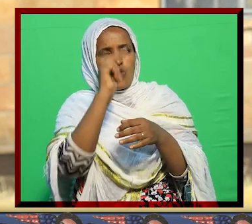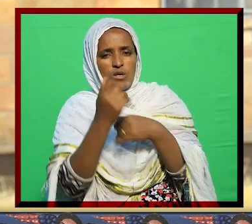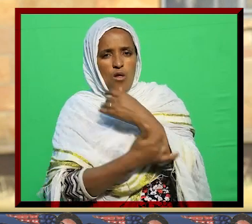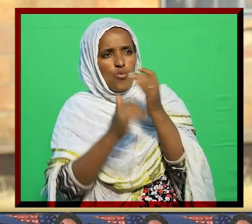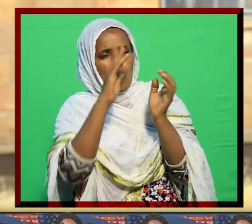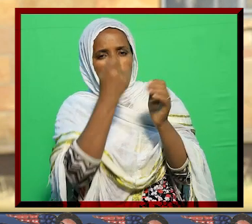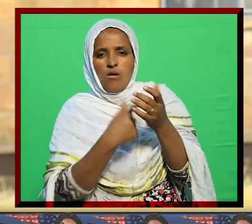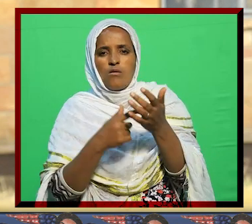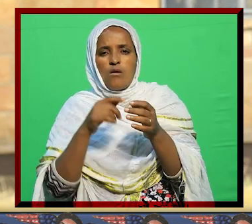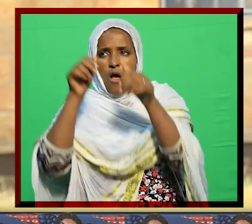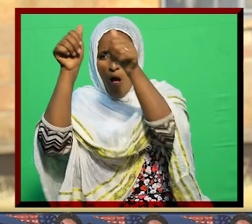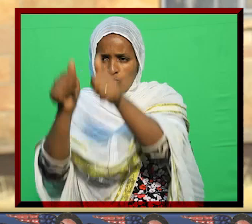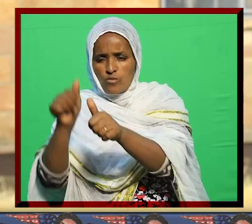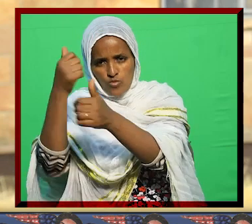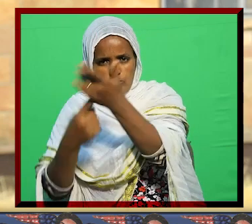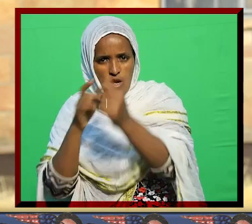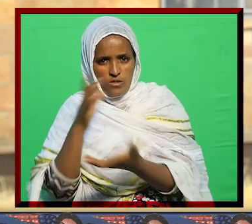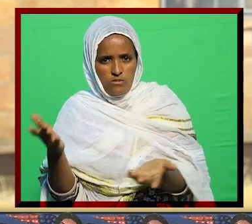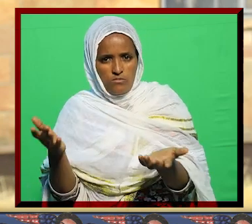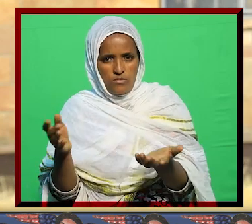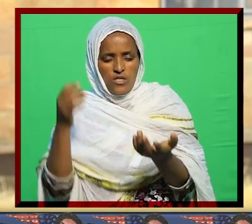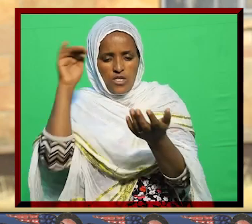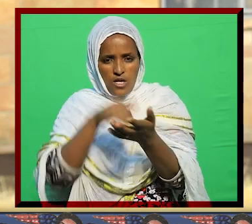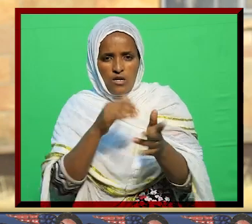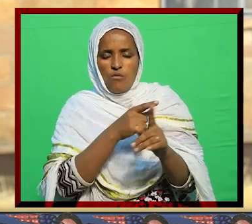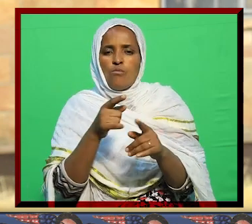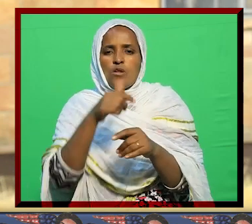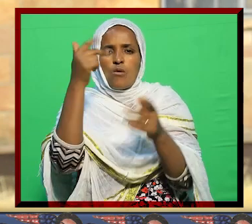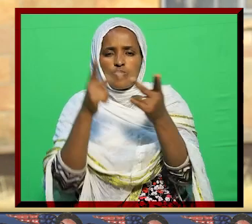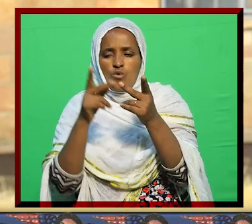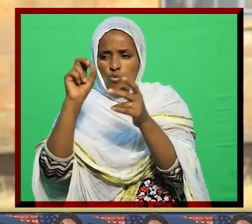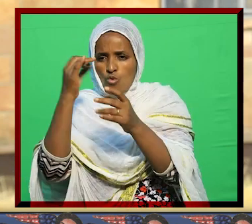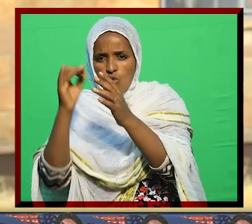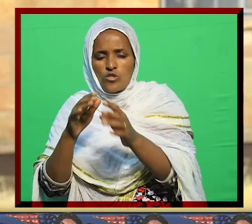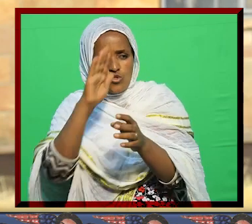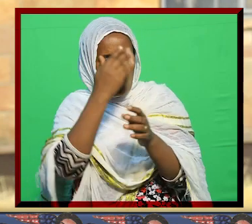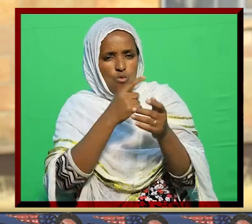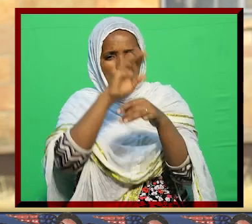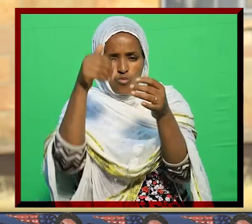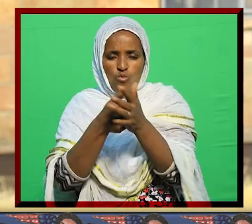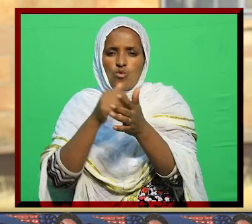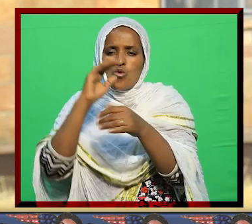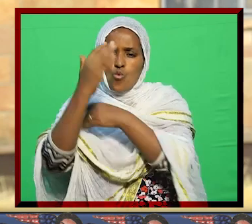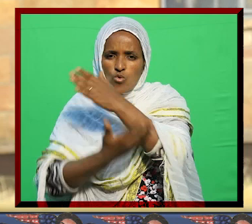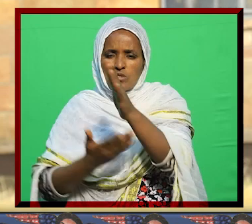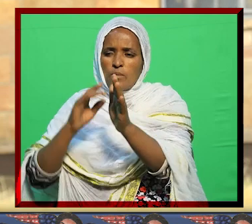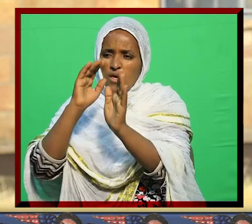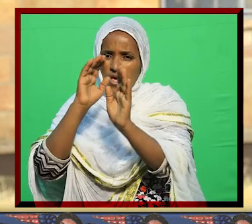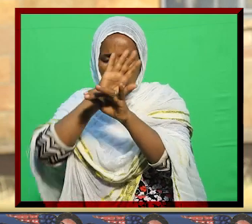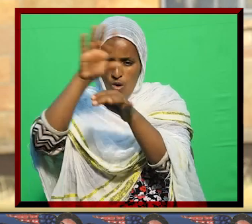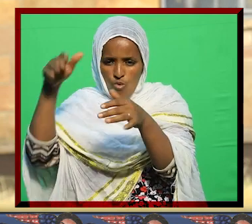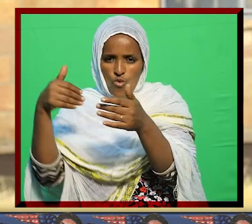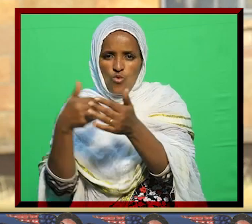ያለው ቅርስ የጎንደር አይደለም። አክሱም ላይ ያለው ቅርስ የአክሱም ብቻ አይደለም። እንደገናም ደግሞ ወሎ ላይ ያለው ቅርስ የወሎ ብቻ አይደለም። ሸዋም ላይ ያለው፣ ጎጃም ላይ ያለው እንዲሁ